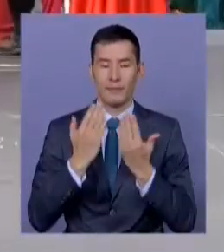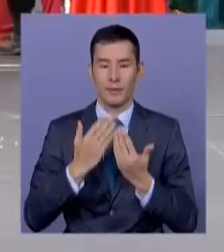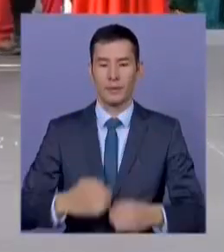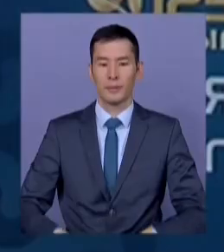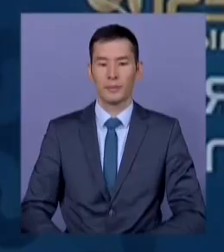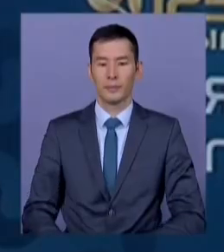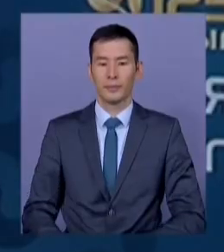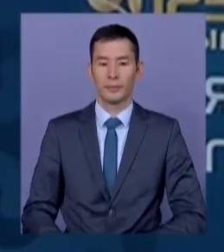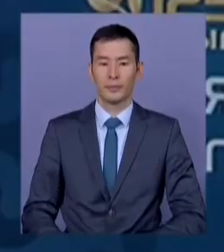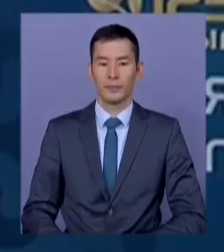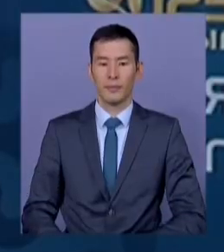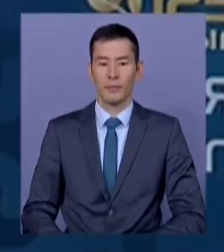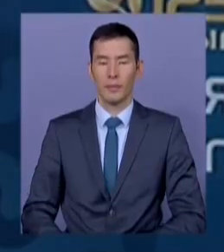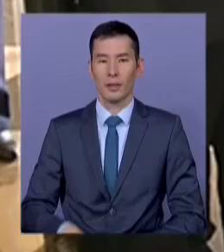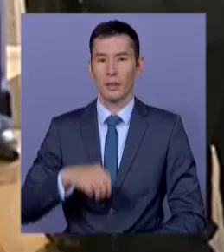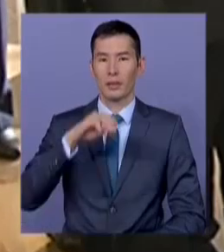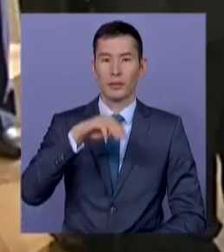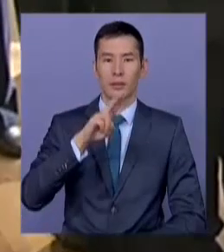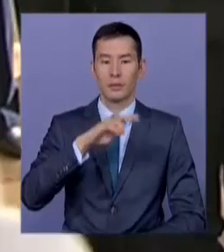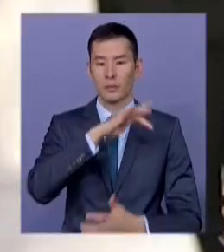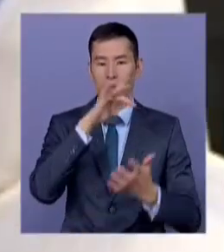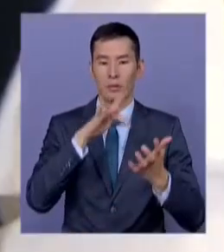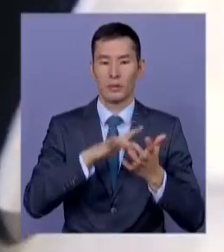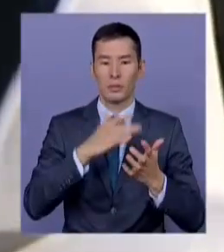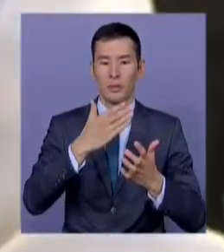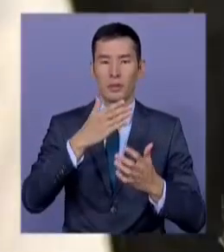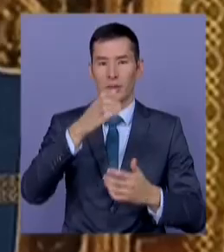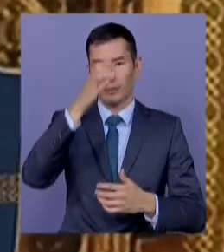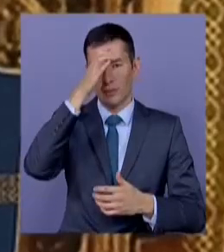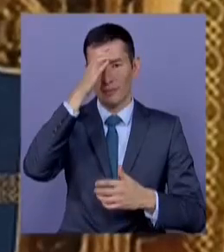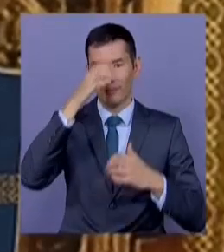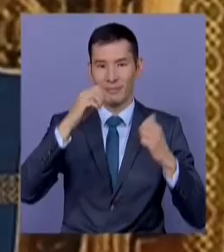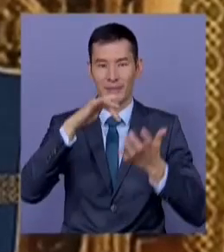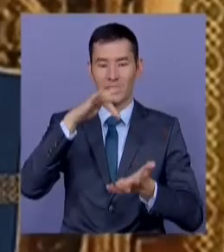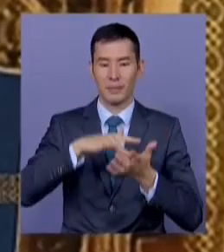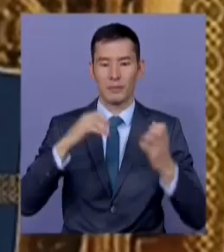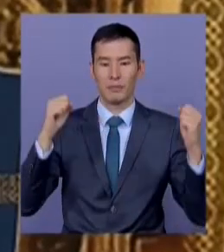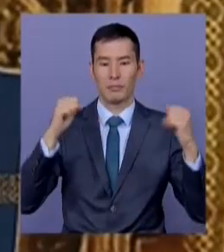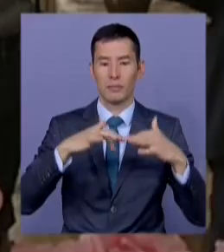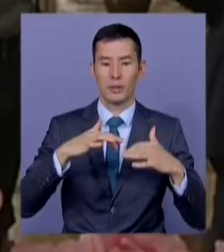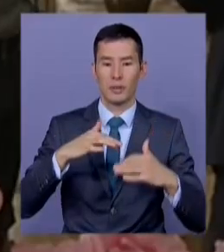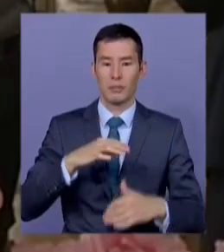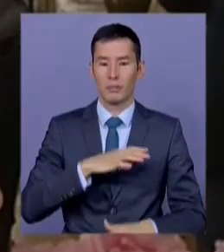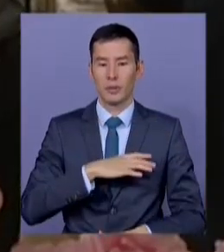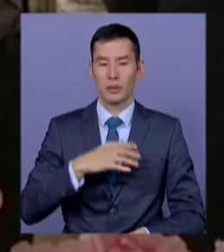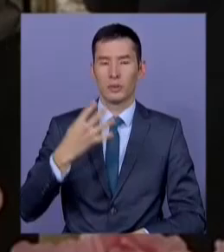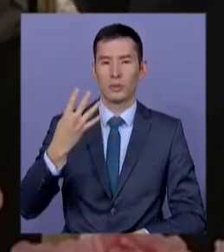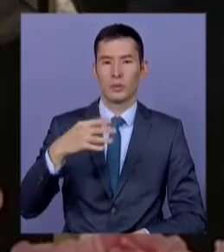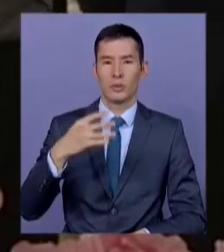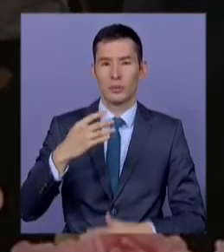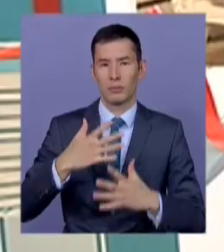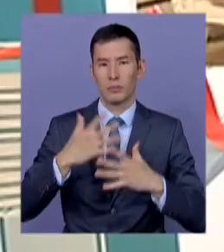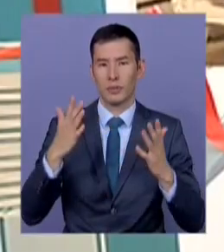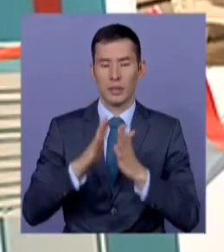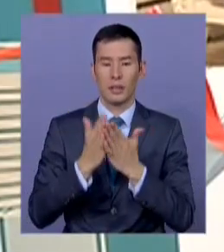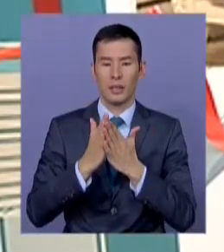елім. Торқалы той Талдықорған қаласындағы ғылыми тәжірибелік конференциямен жалғасты. 44 жас ғұмыр кешкен ақын 40-тан астам кітап жазған. Алқалы